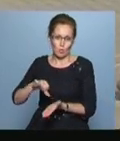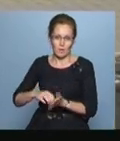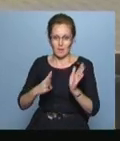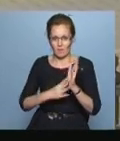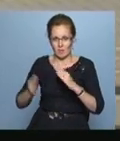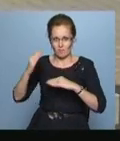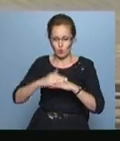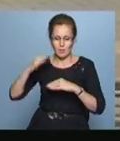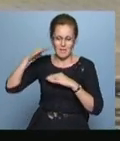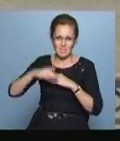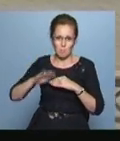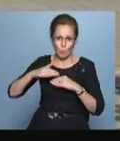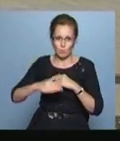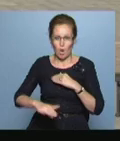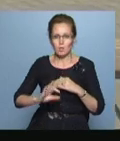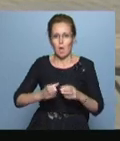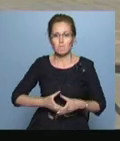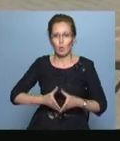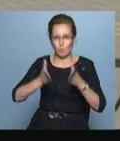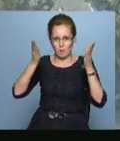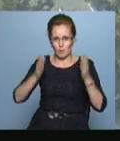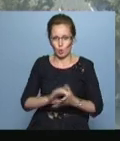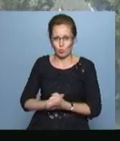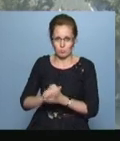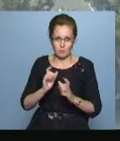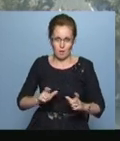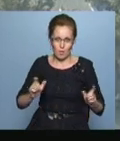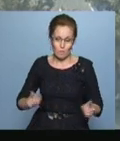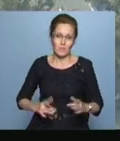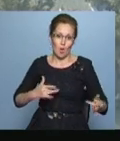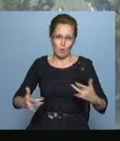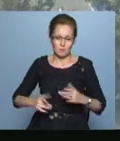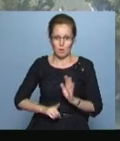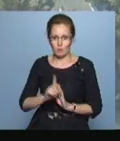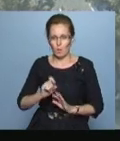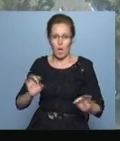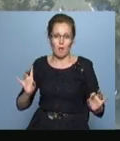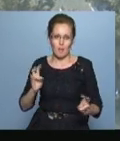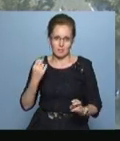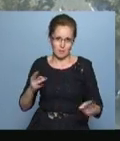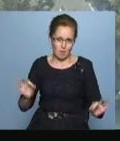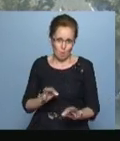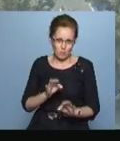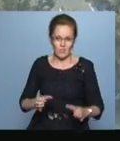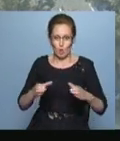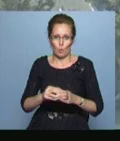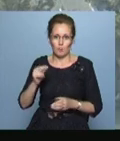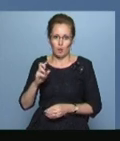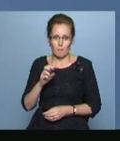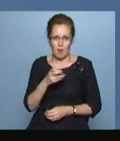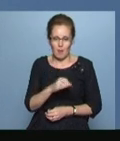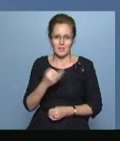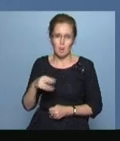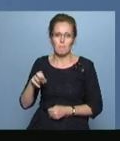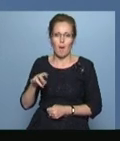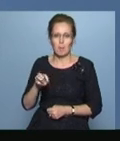спуск от монумента Дружбы народов. Опен-эйр пройдет под этнические мотивы. Хедлайнером заявлены группы «Чубиляй» и «Панамский канал», а